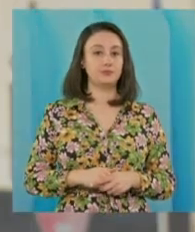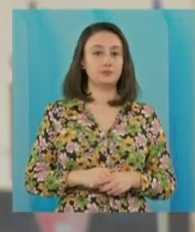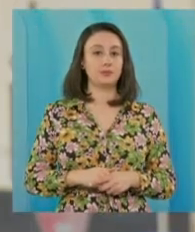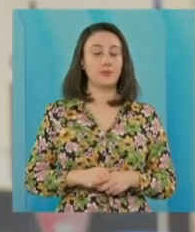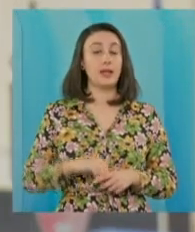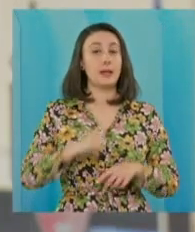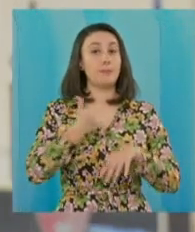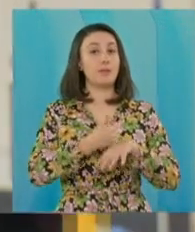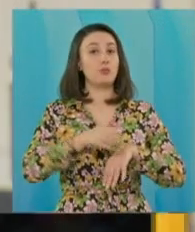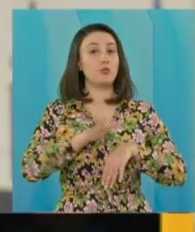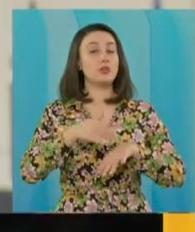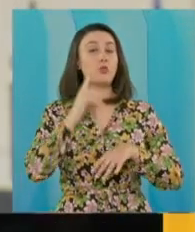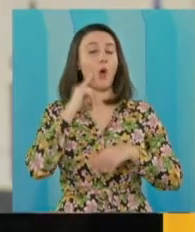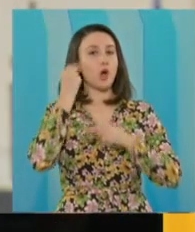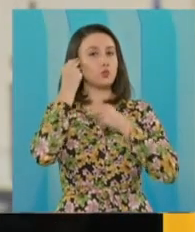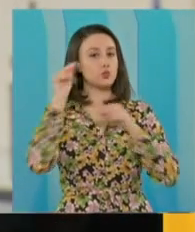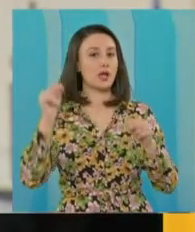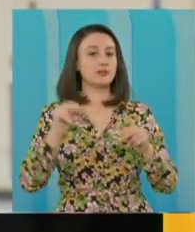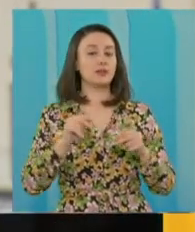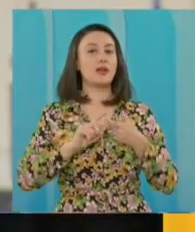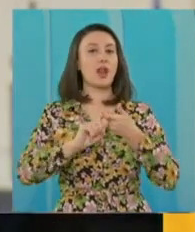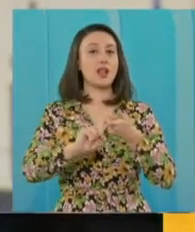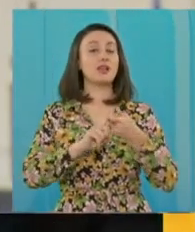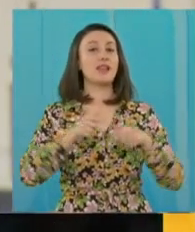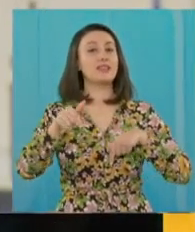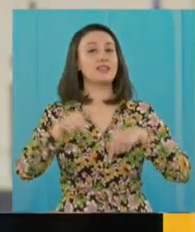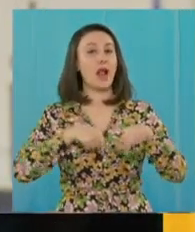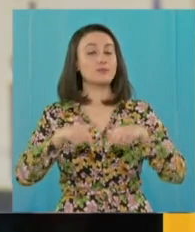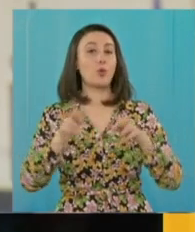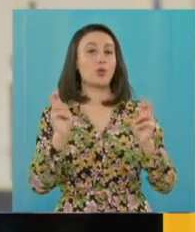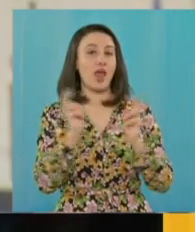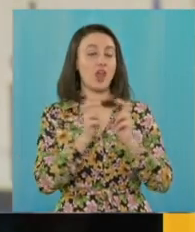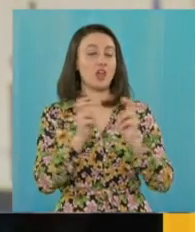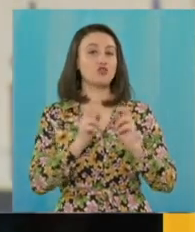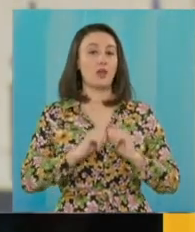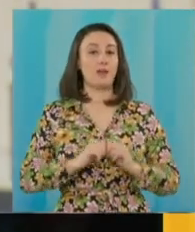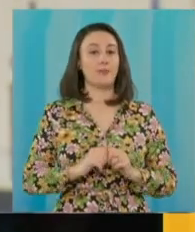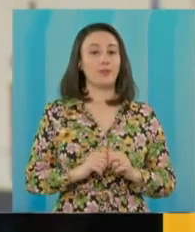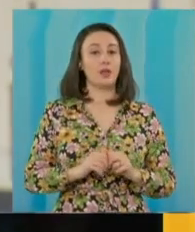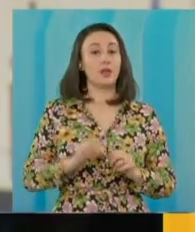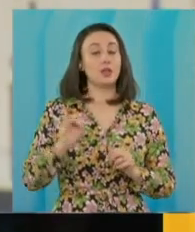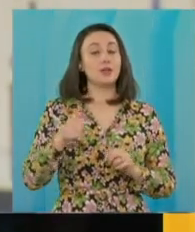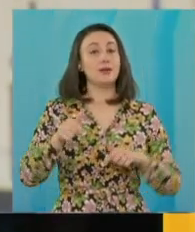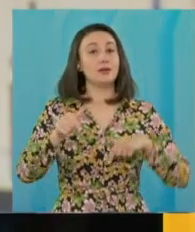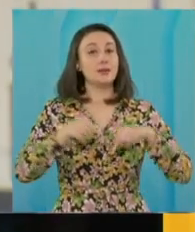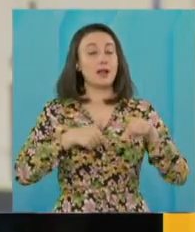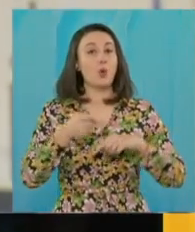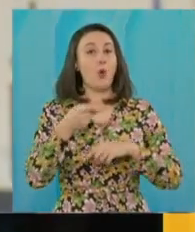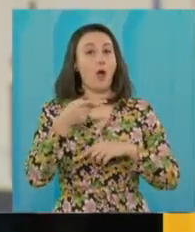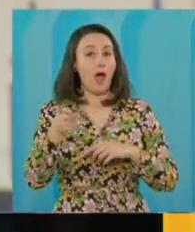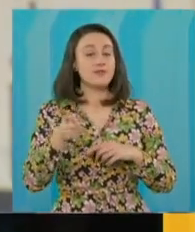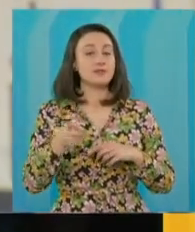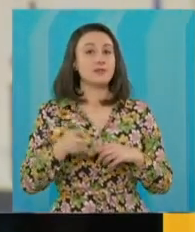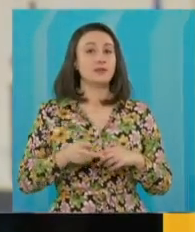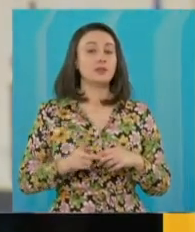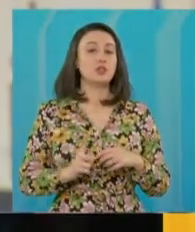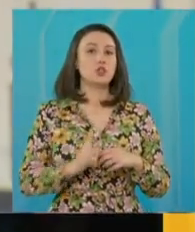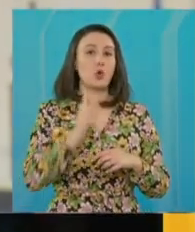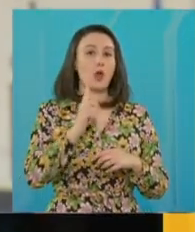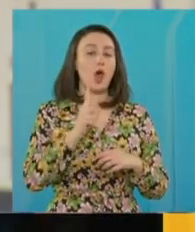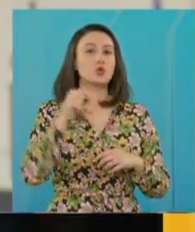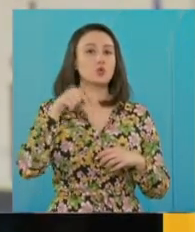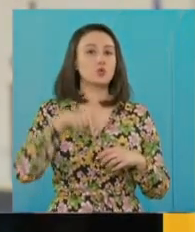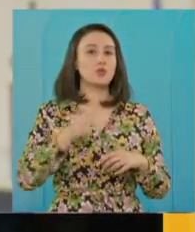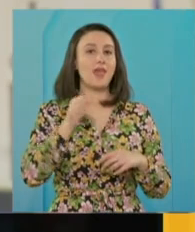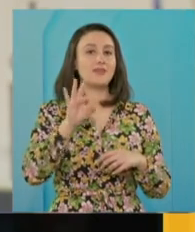Iar premierul Nicolae Ciucă a anunțat că rețelele de transport de energie electrică și cele de transport gaze din zona de sud-est a